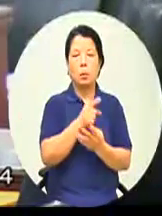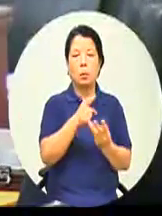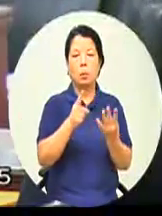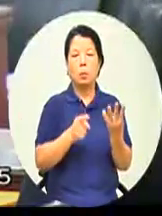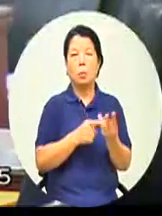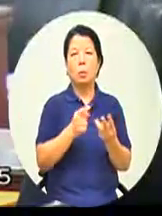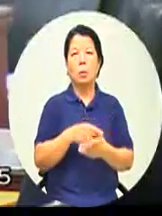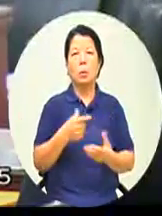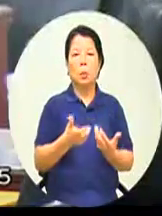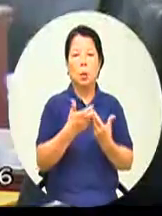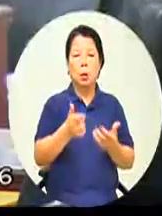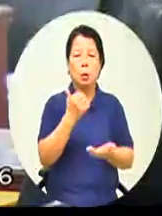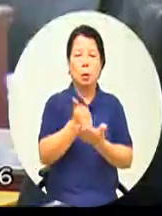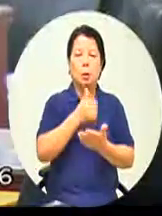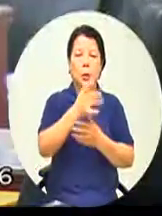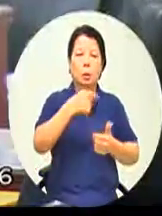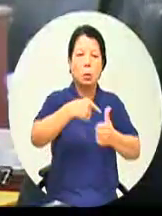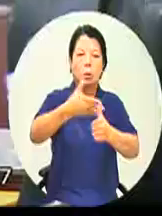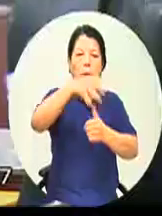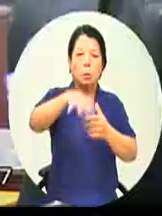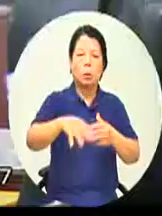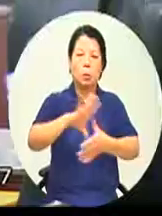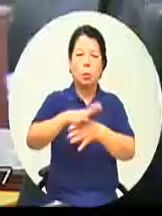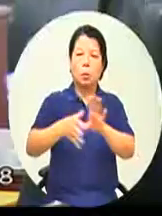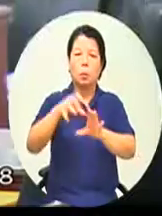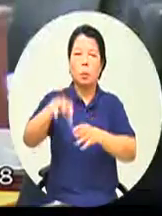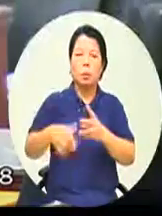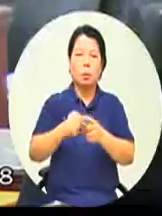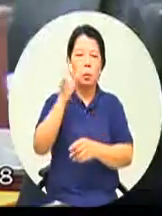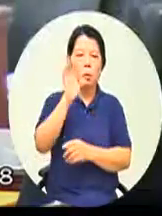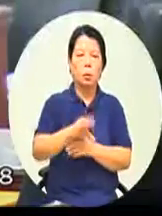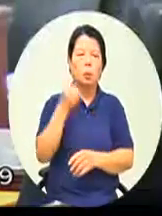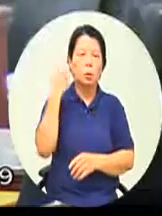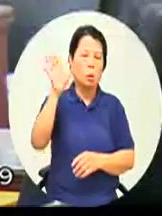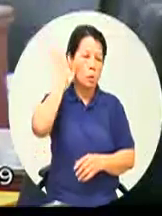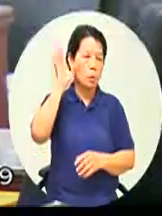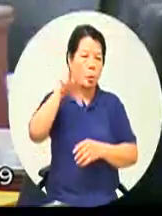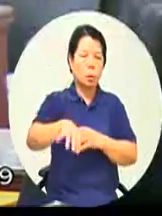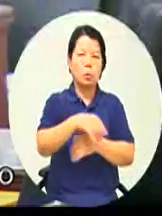三题分别就教育我们教育局、文化局还有我们的新闻局，谢谢。